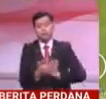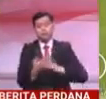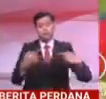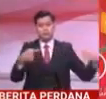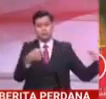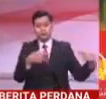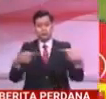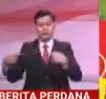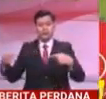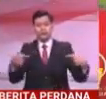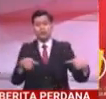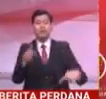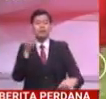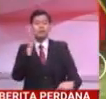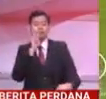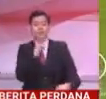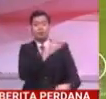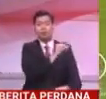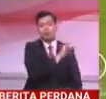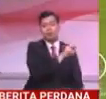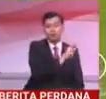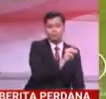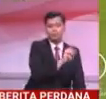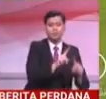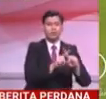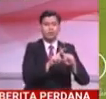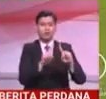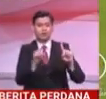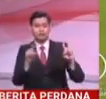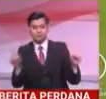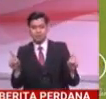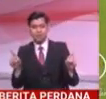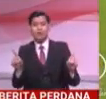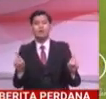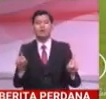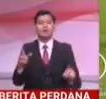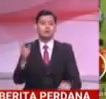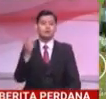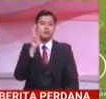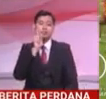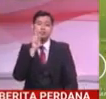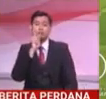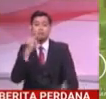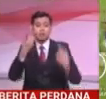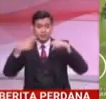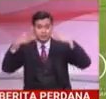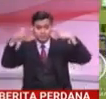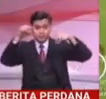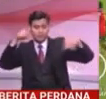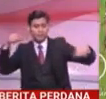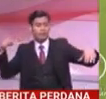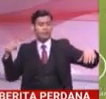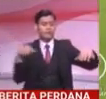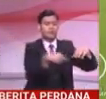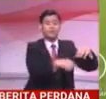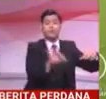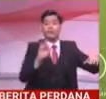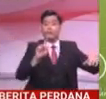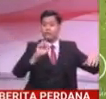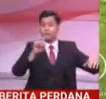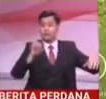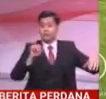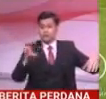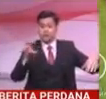memburu jaringan. Bagaimanapun, tuah memihak kepada KDAFC selepas berjaya mendapatkan gol tunggal perlawanan menerusi Faizat pada